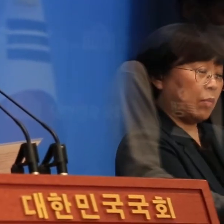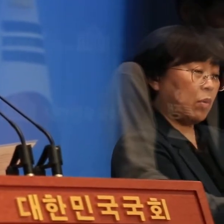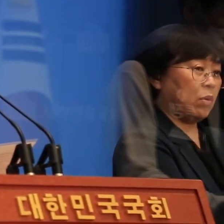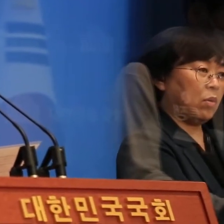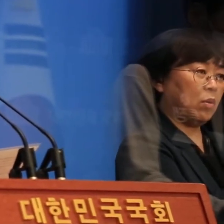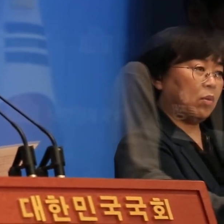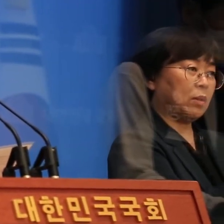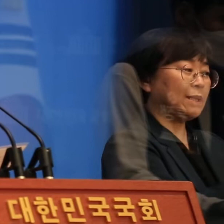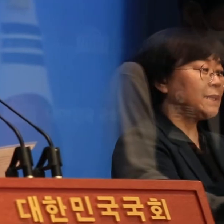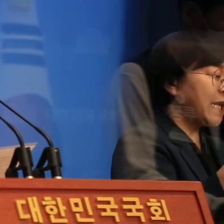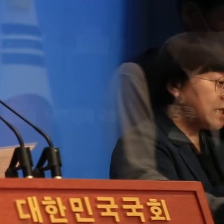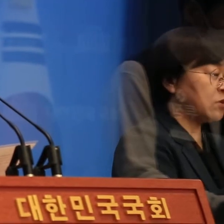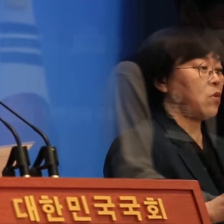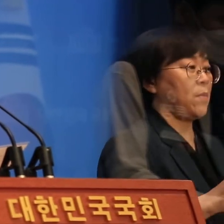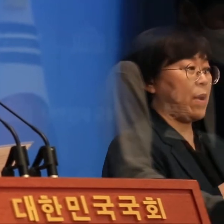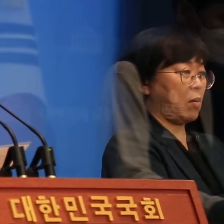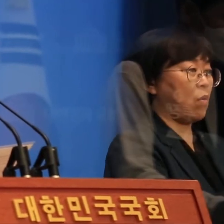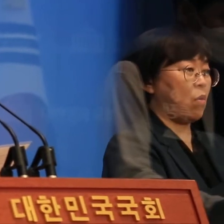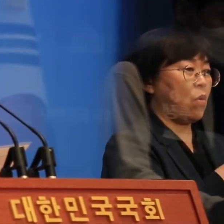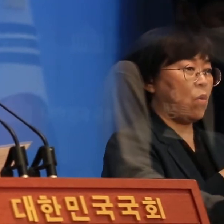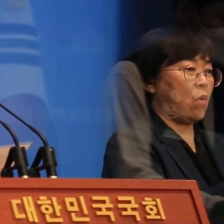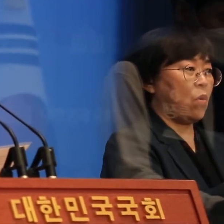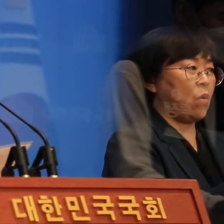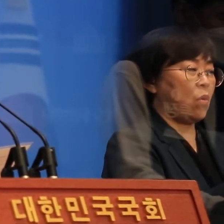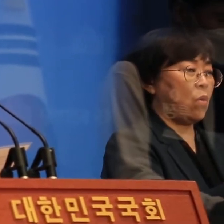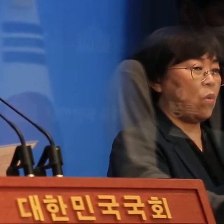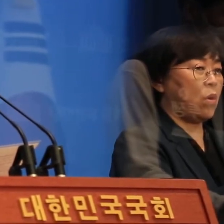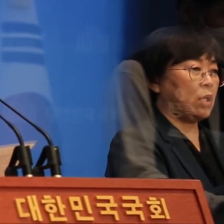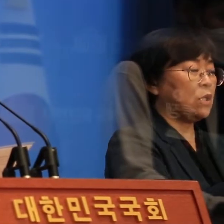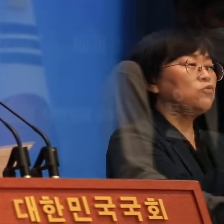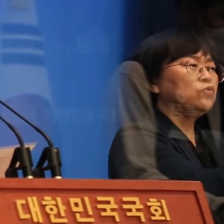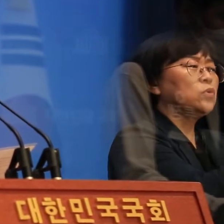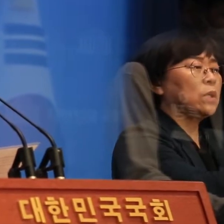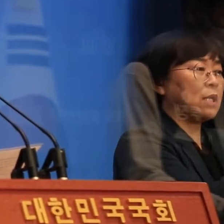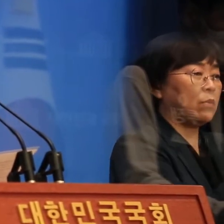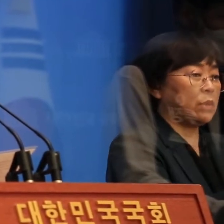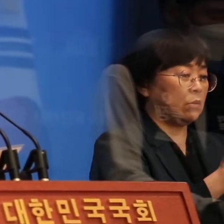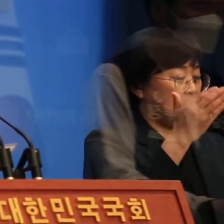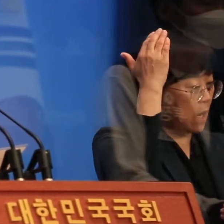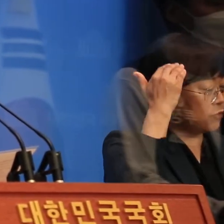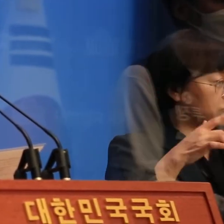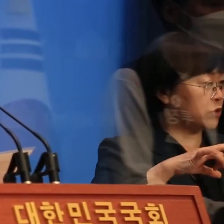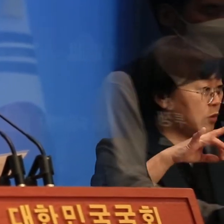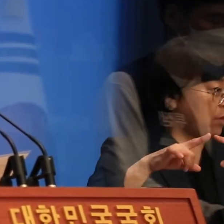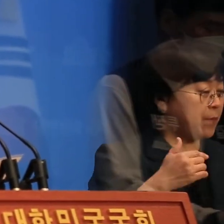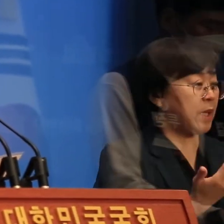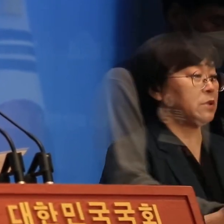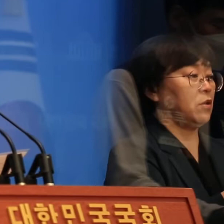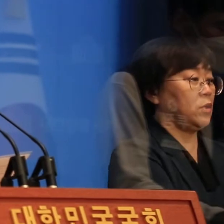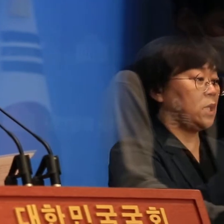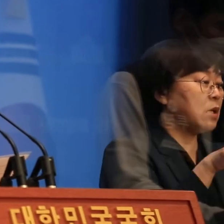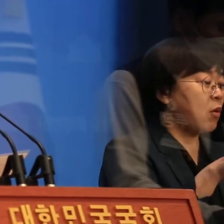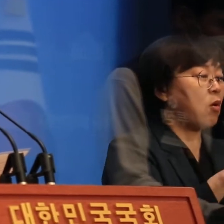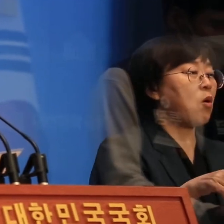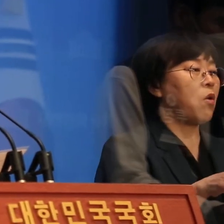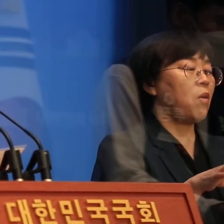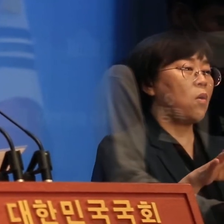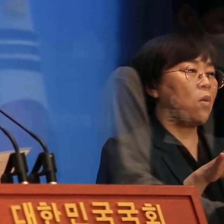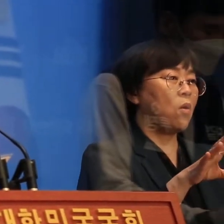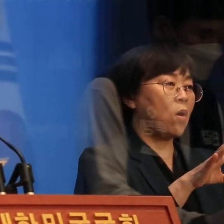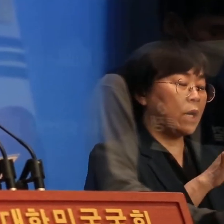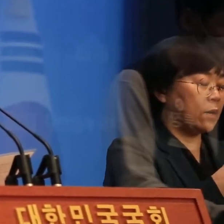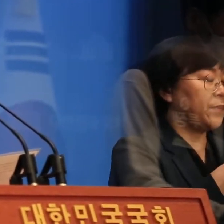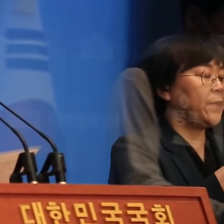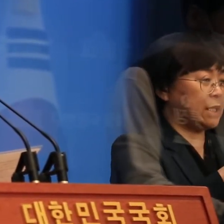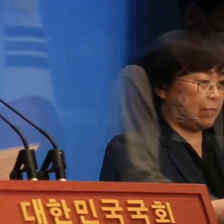수평적으로 재통합하고 기형적으로 이루어져 있는 한전과 발전회사 간 전력 거래를 과감하게